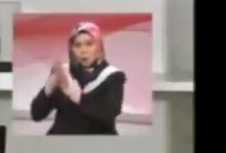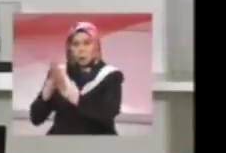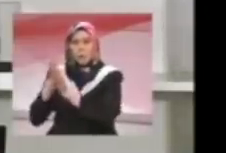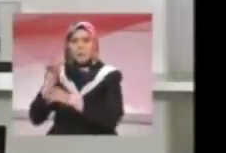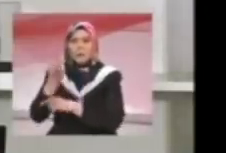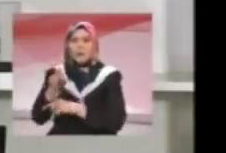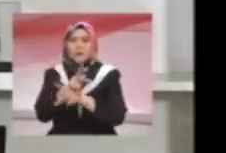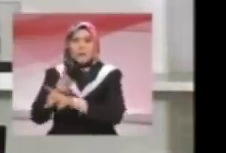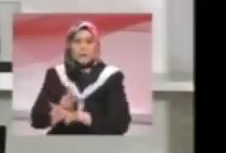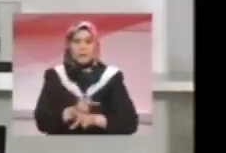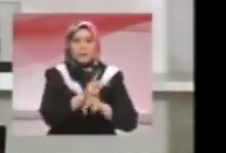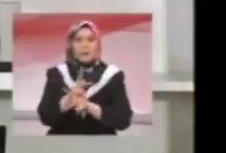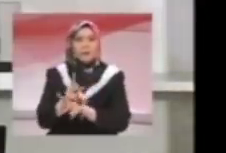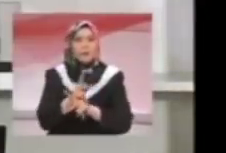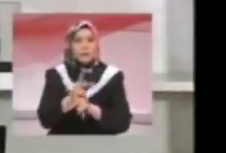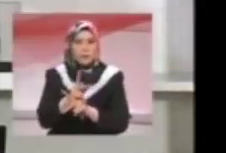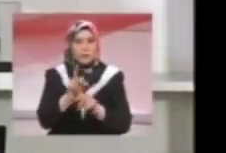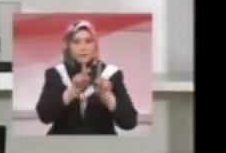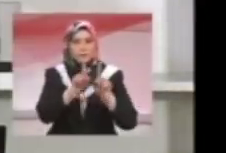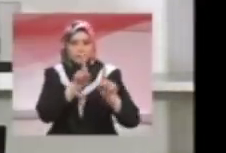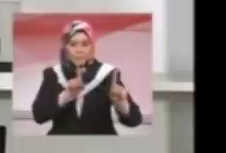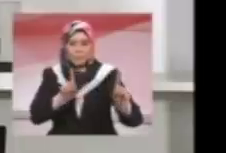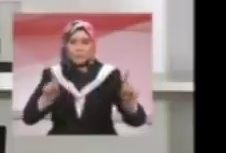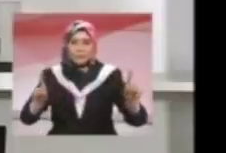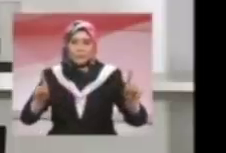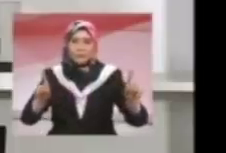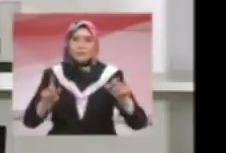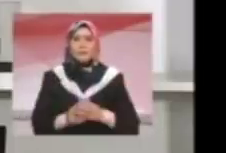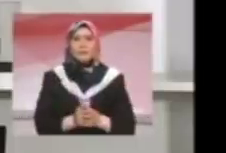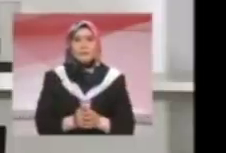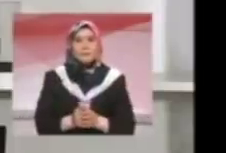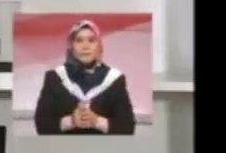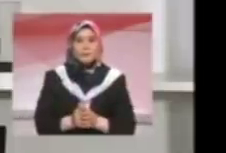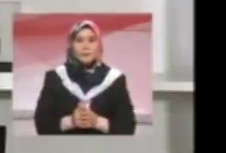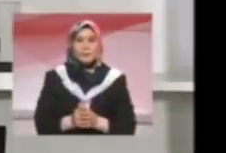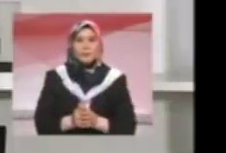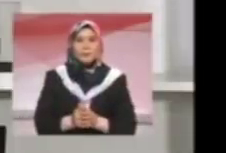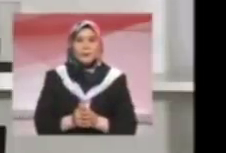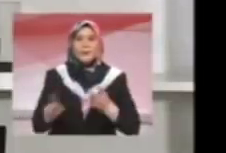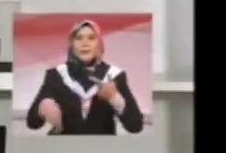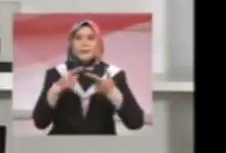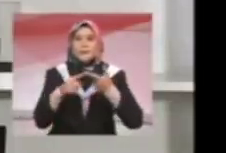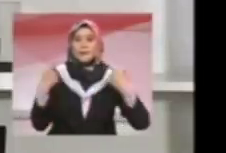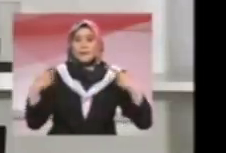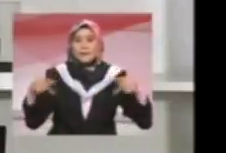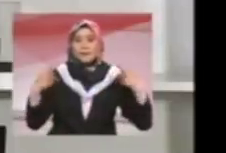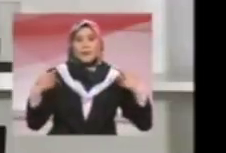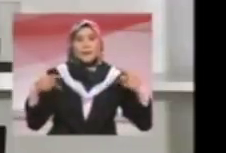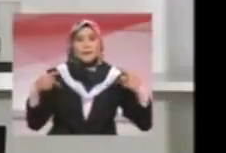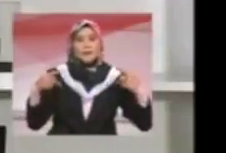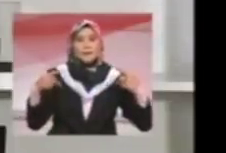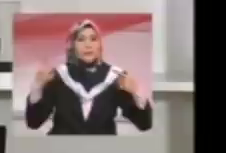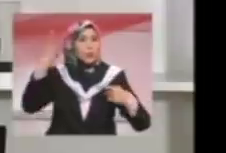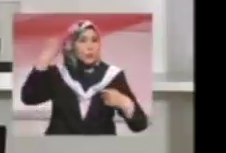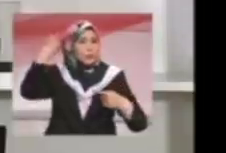juga dikawal supaya ada penjarakan Oh begitu juga kedai gunting rambut dan seluruh